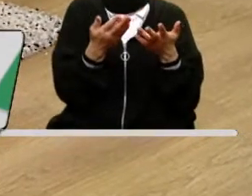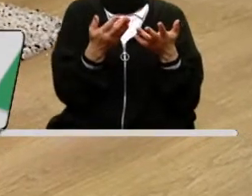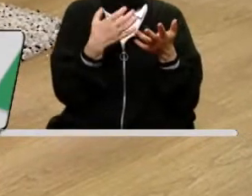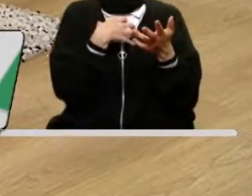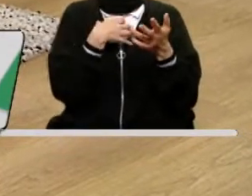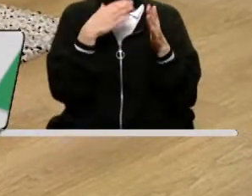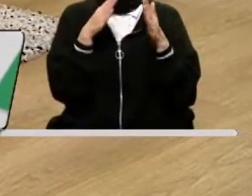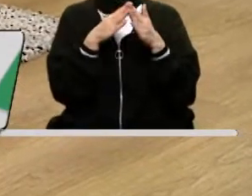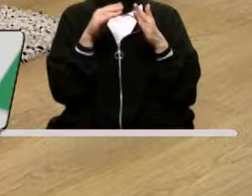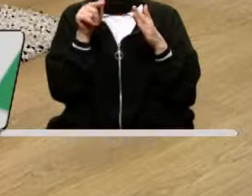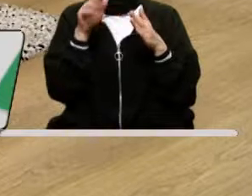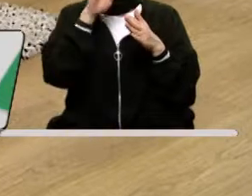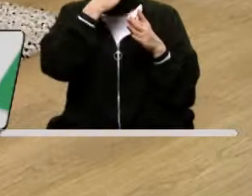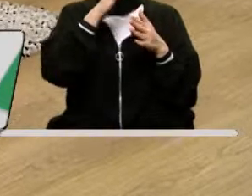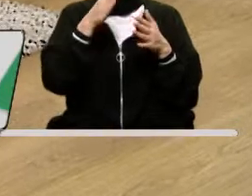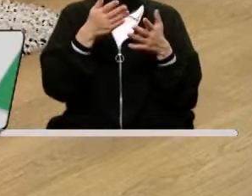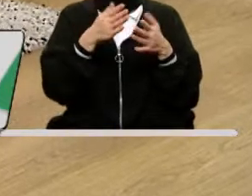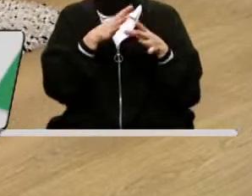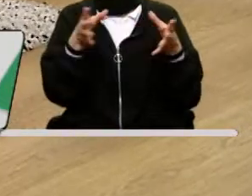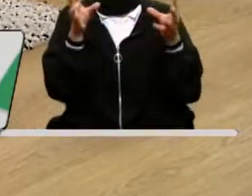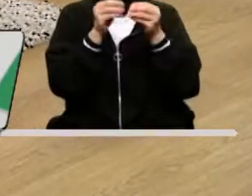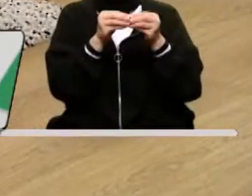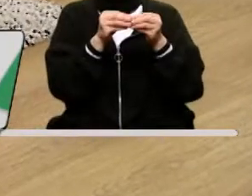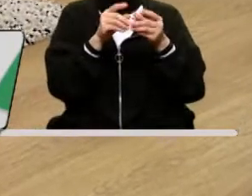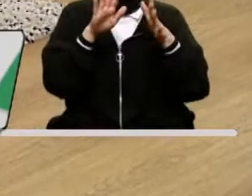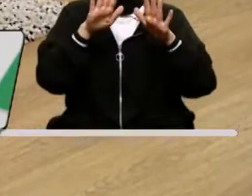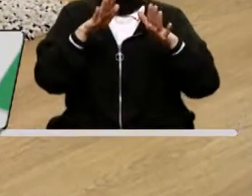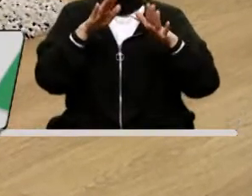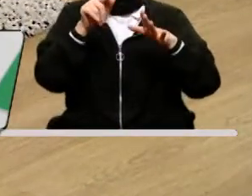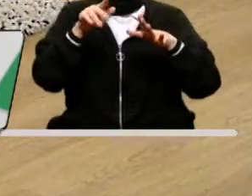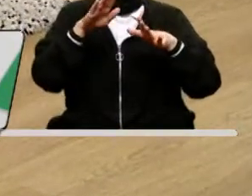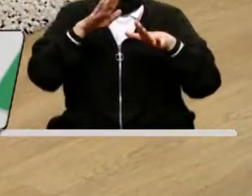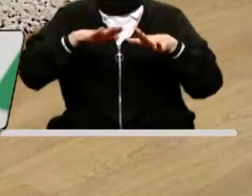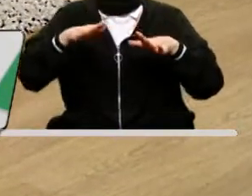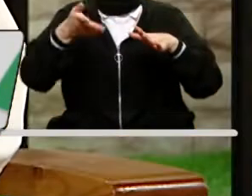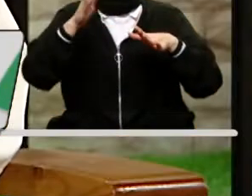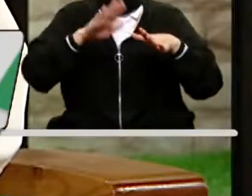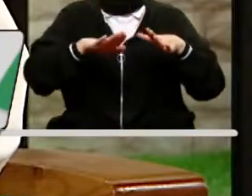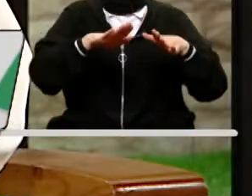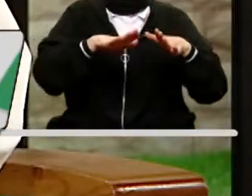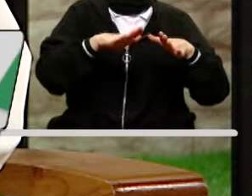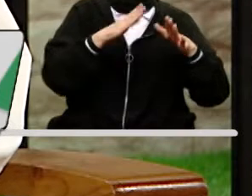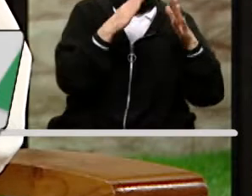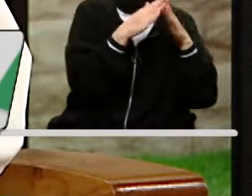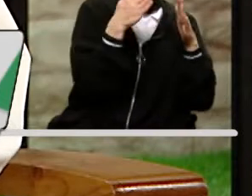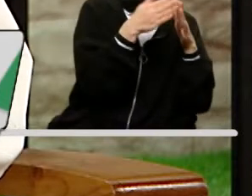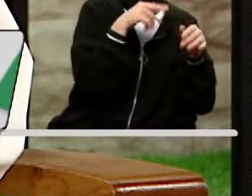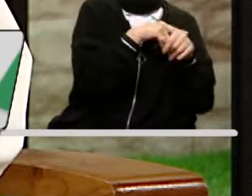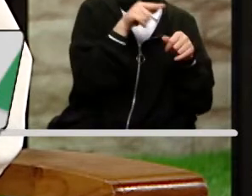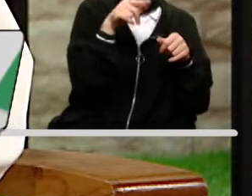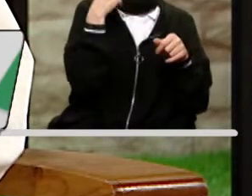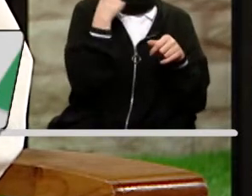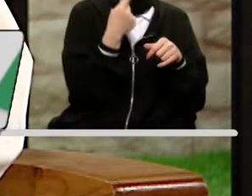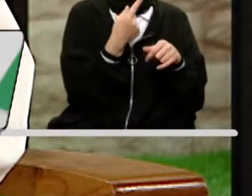ama kinestetik hareketli çocuklarda evet bazı eşyalar zarar verici eşyalar kaldırılabilir. Bu mümkün. Kendine zarar